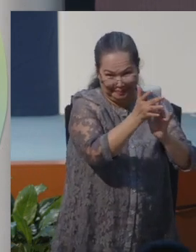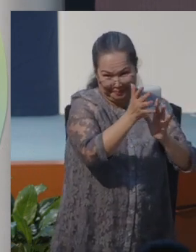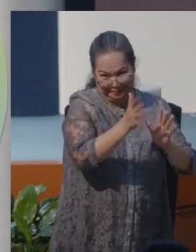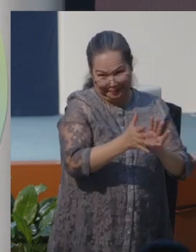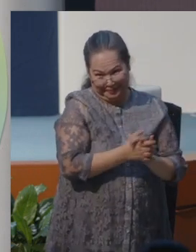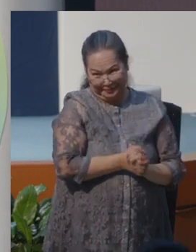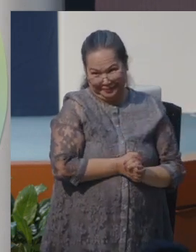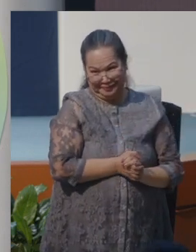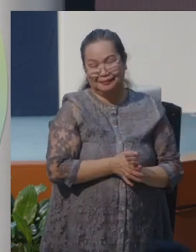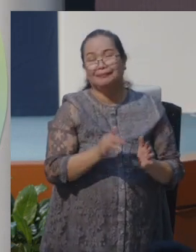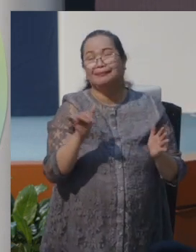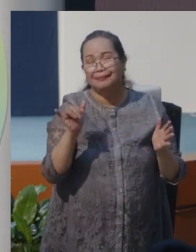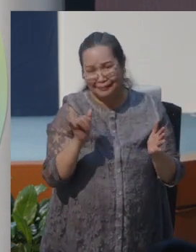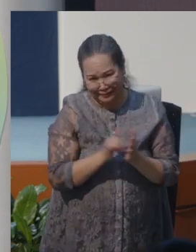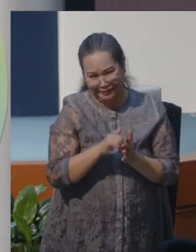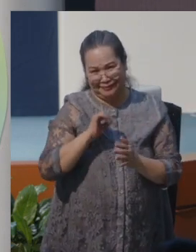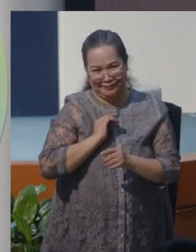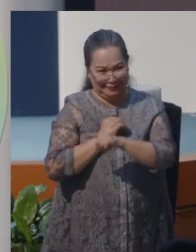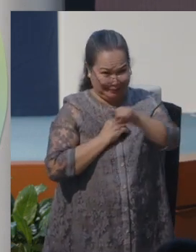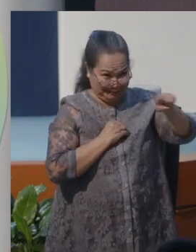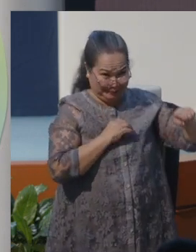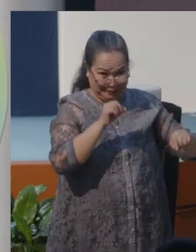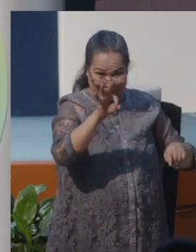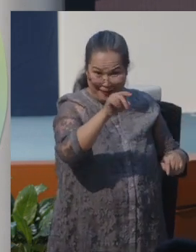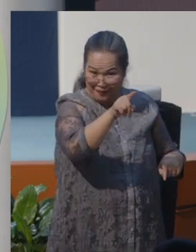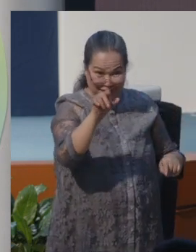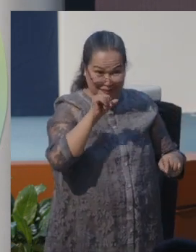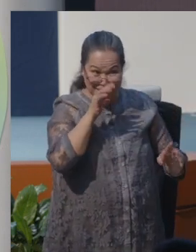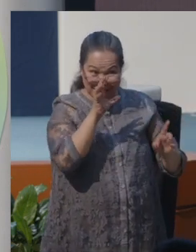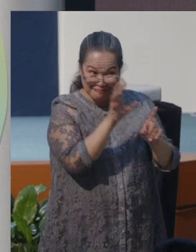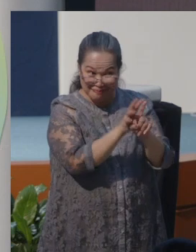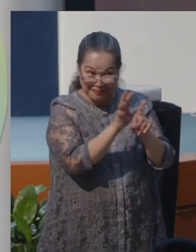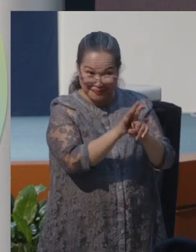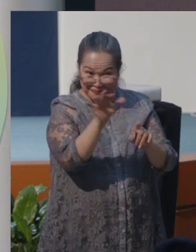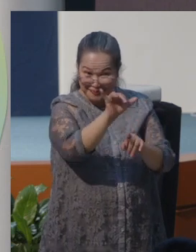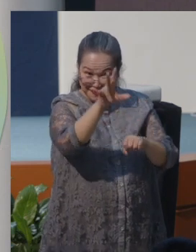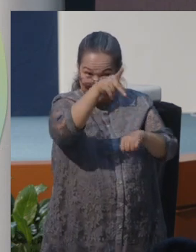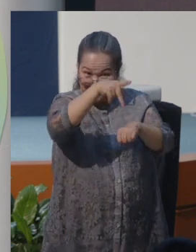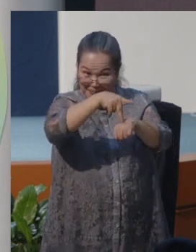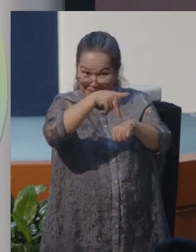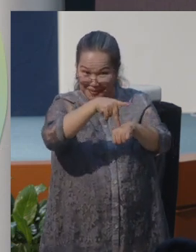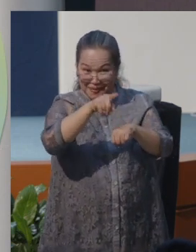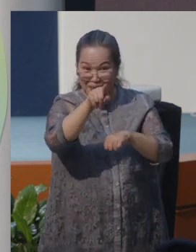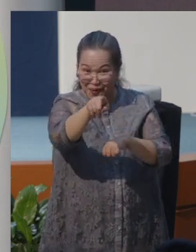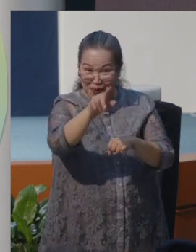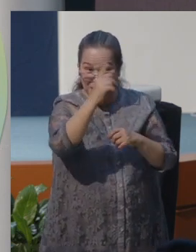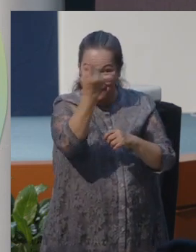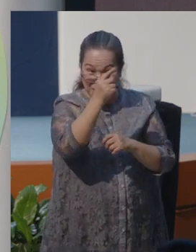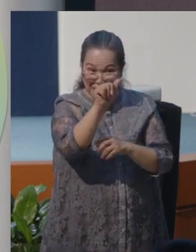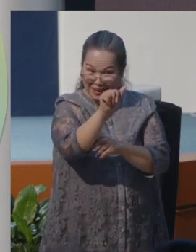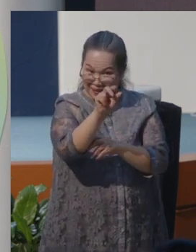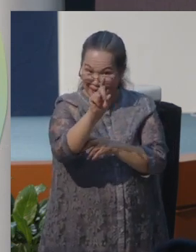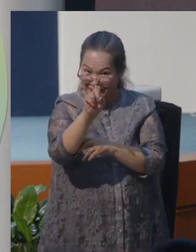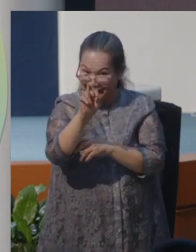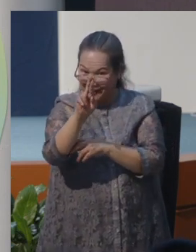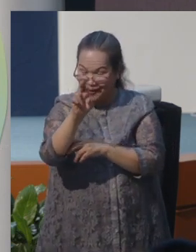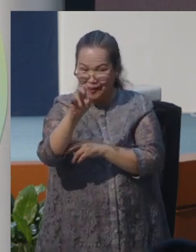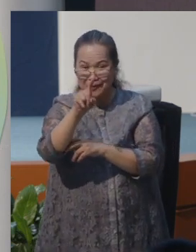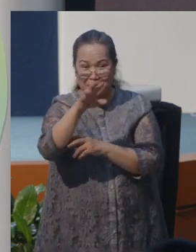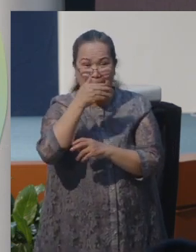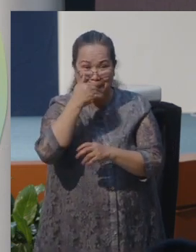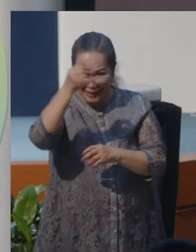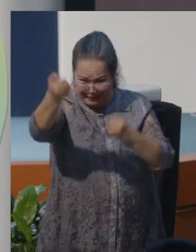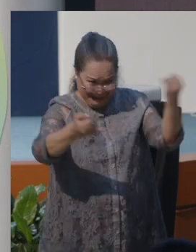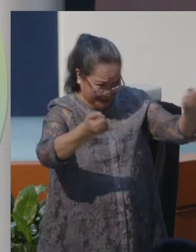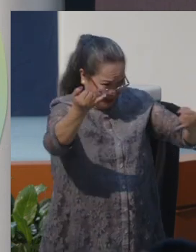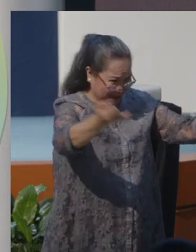lahat. Na kung hindi man kayo sikat, pareho ni Peter, kung kayo ay Andrew lang, ay magdala kayo sa